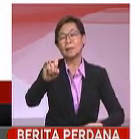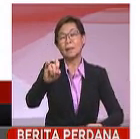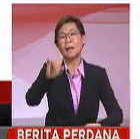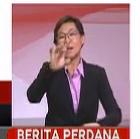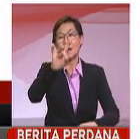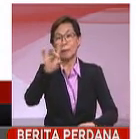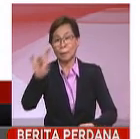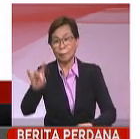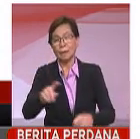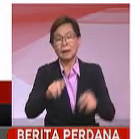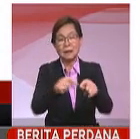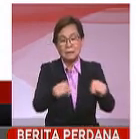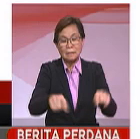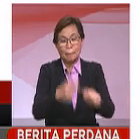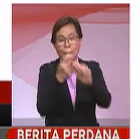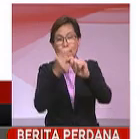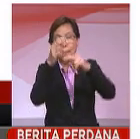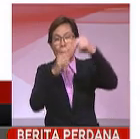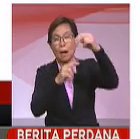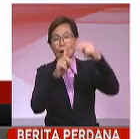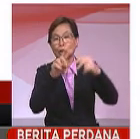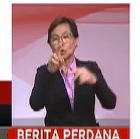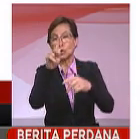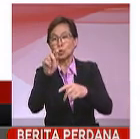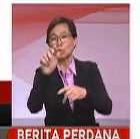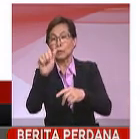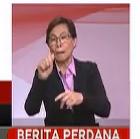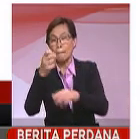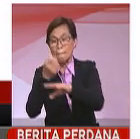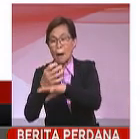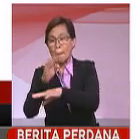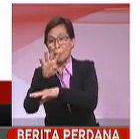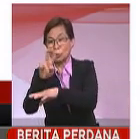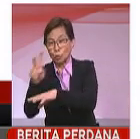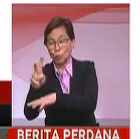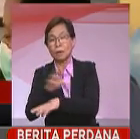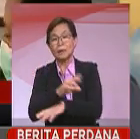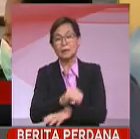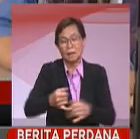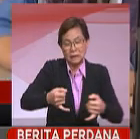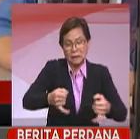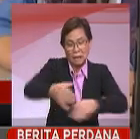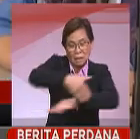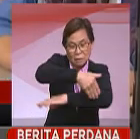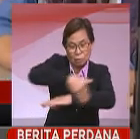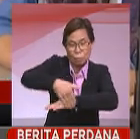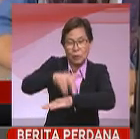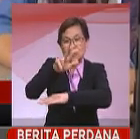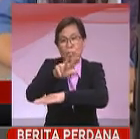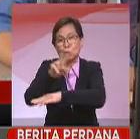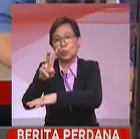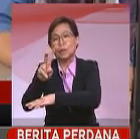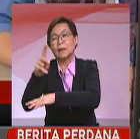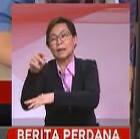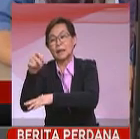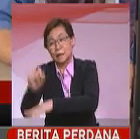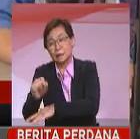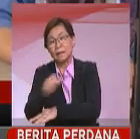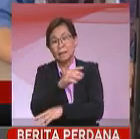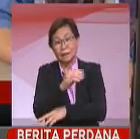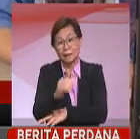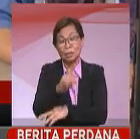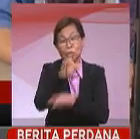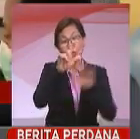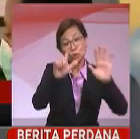kes, kluster Tapak Bina Duta Mas 42 kes dan kluster Jalan Sempadan 32 kes. Sementara